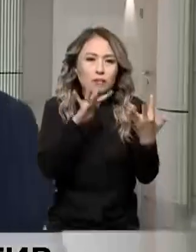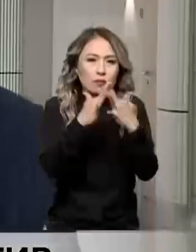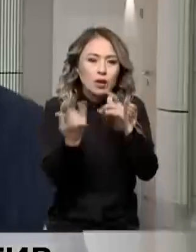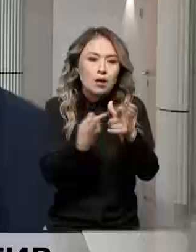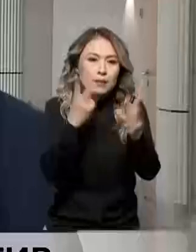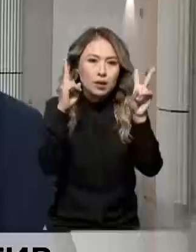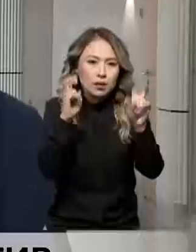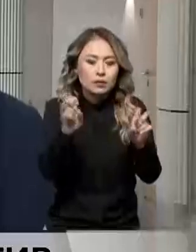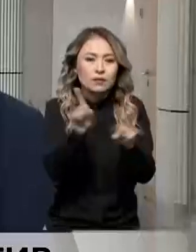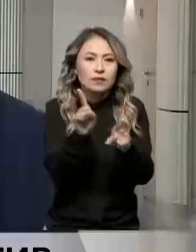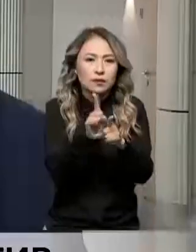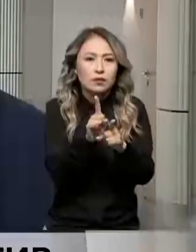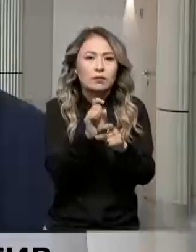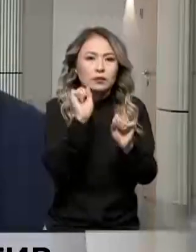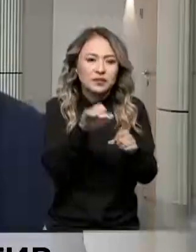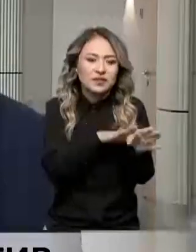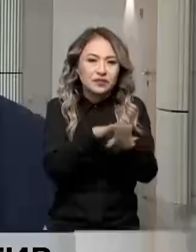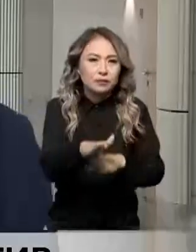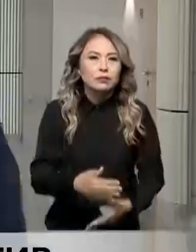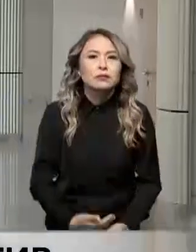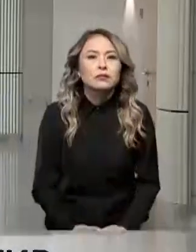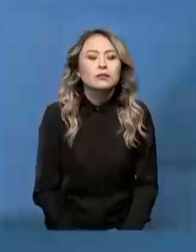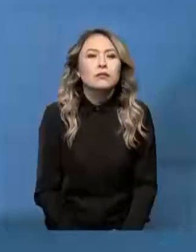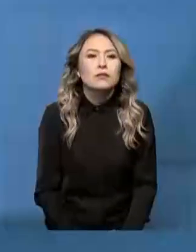жобасын жүзеге асыру арқылы жүзеге асырамыз деген ойымыз бар.